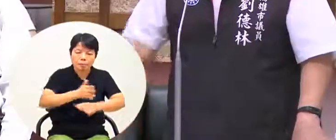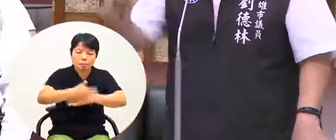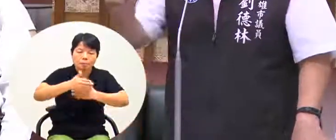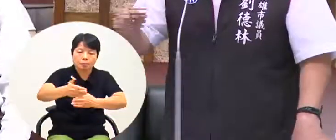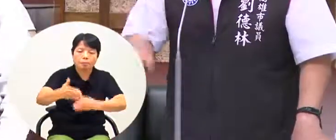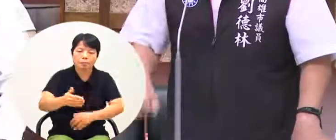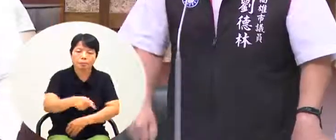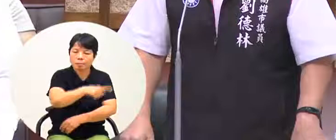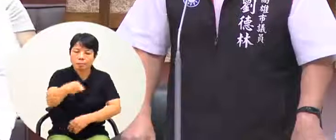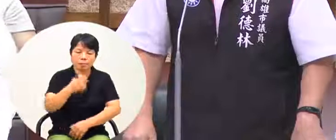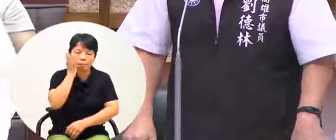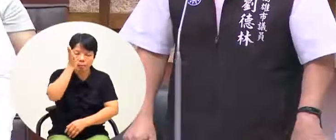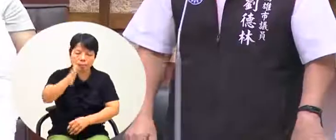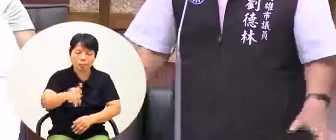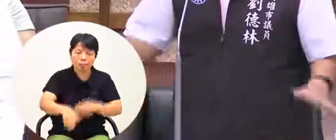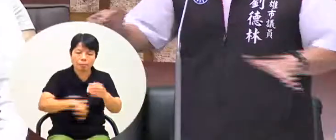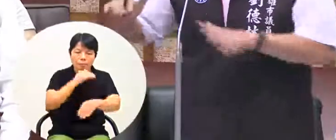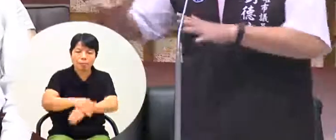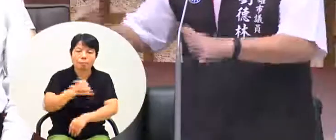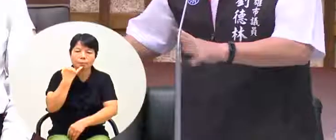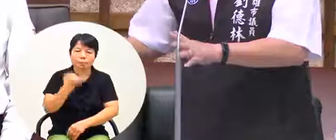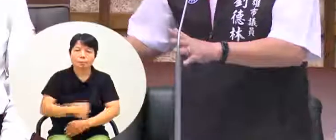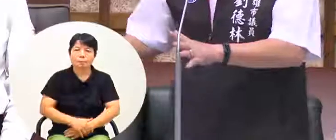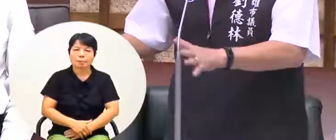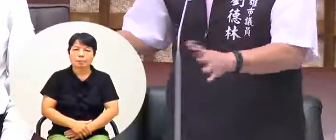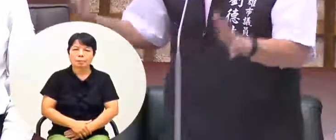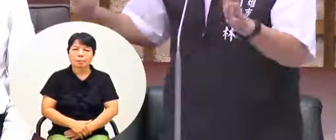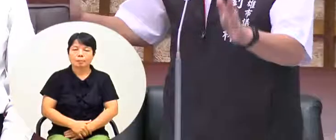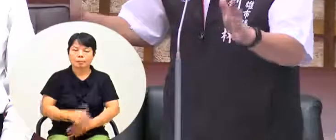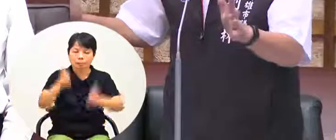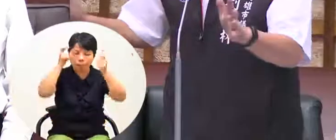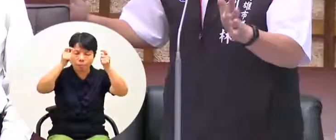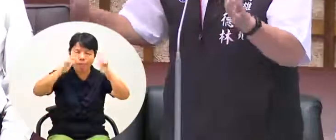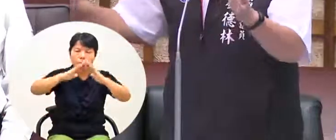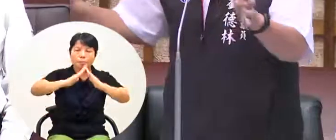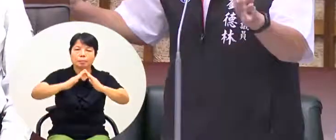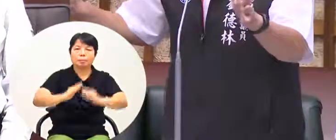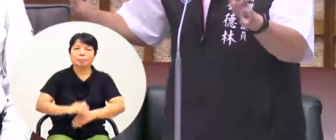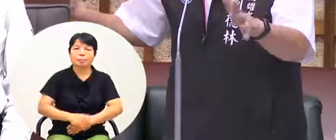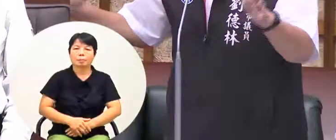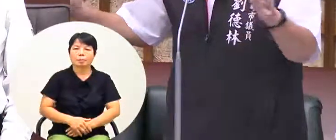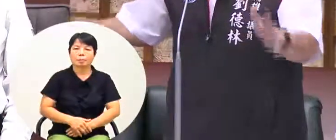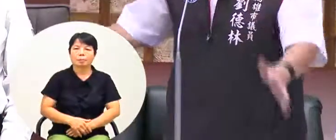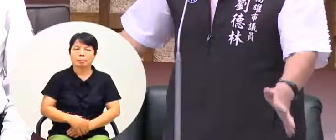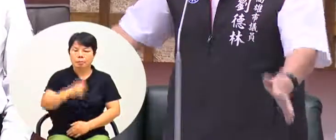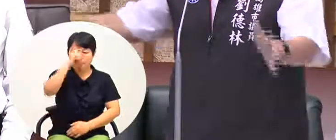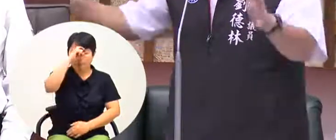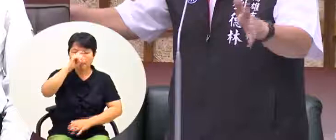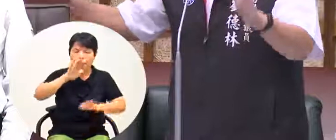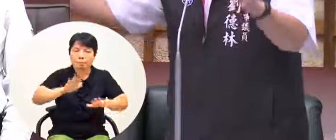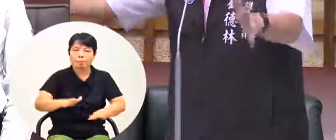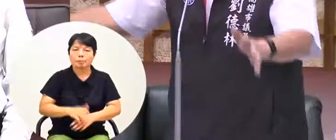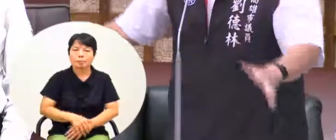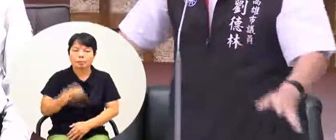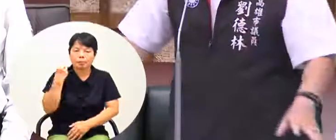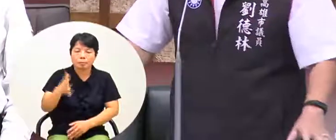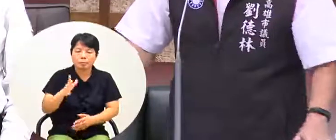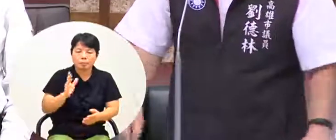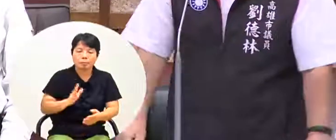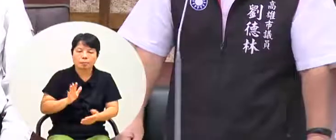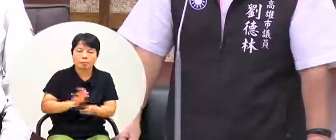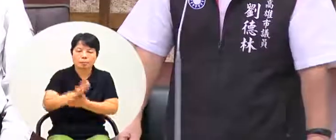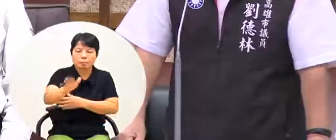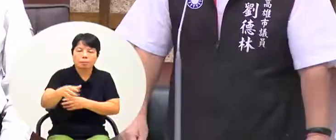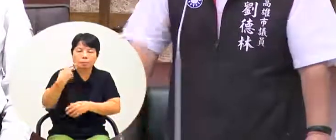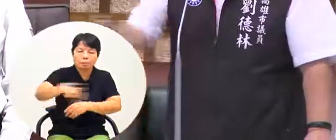好不好？那所谓的高雄处，是我是希望就是说以现有新的未来的一个从化区啊或者什么为这个为基